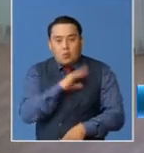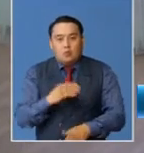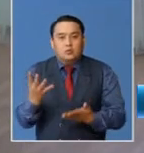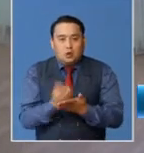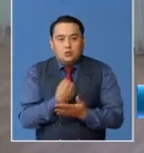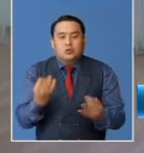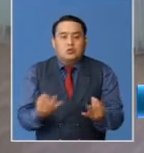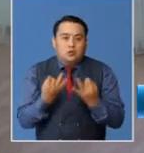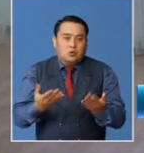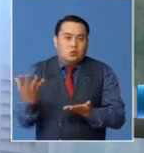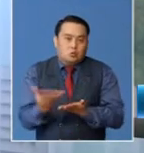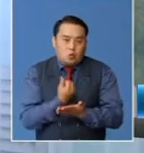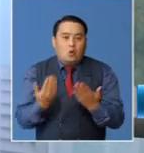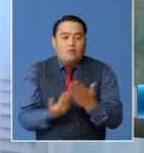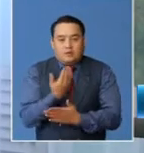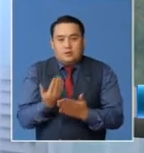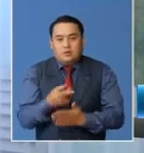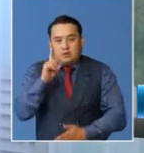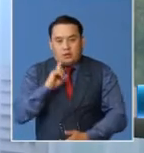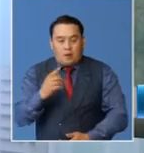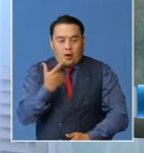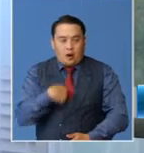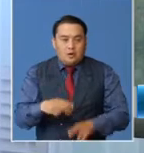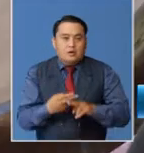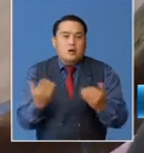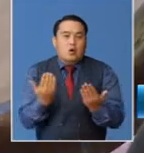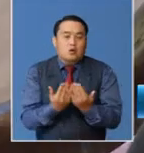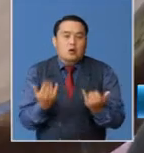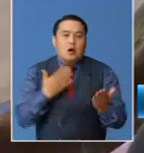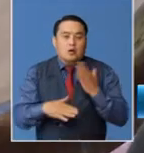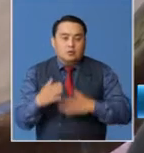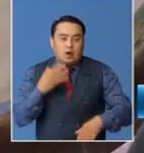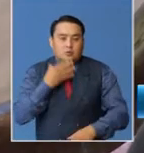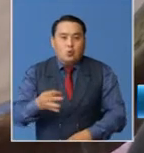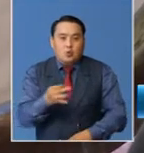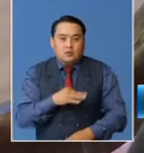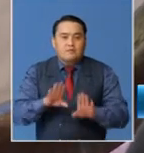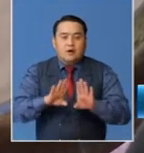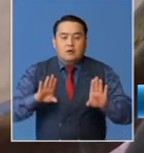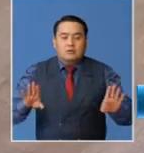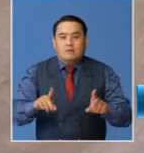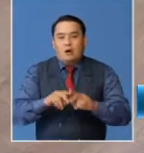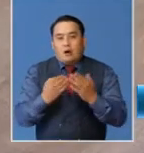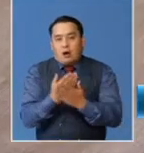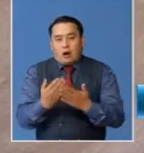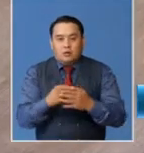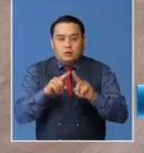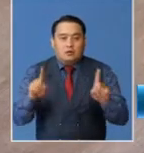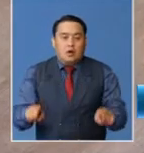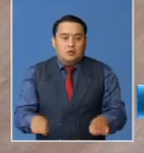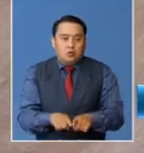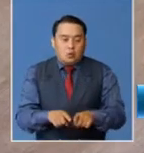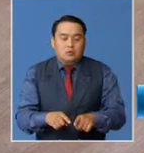найти что-то интересное и новое для себя. Например, гости решили обрадовать жетысусцев выставкой картин в областной